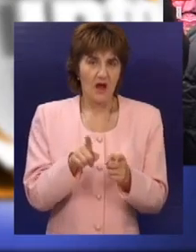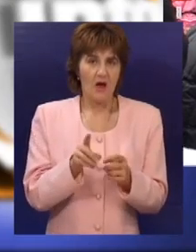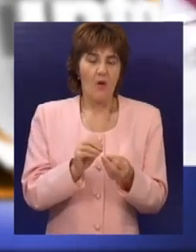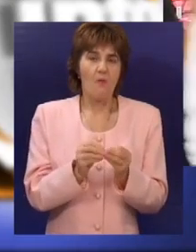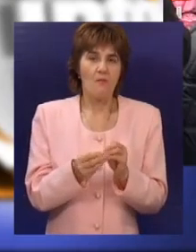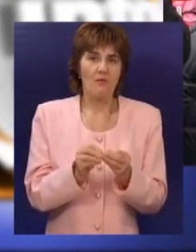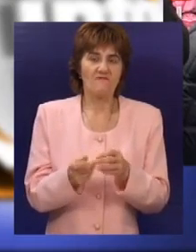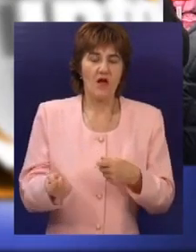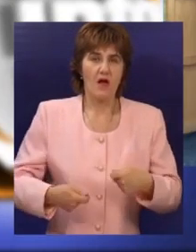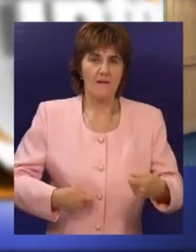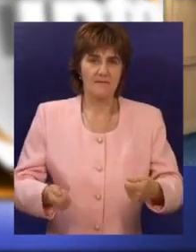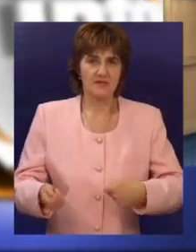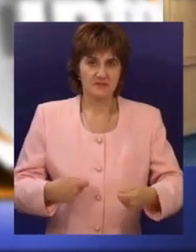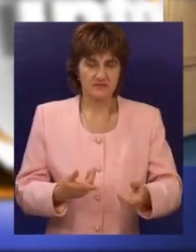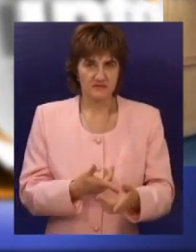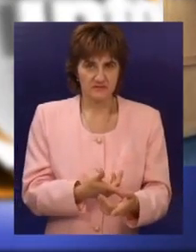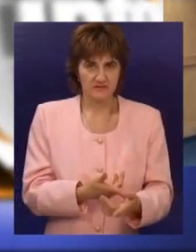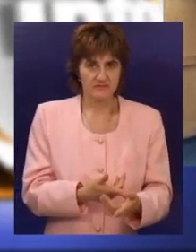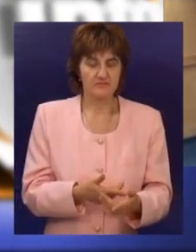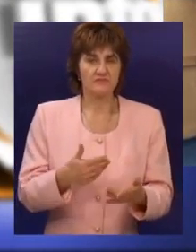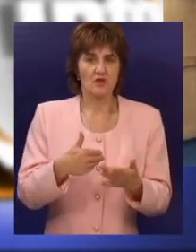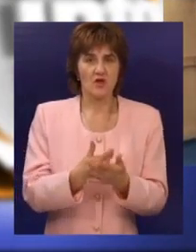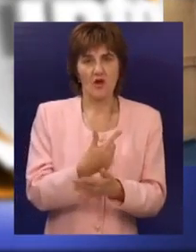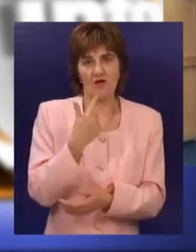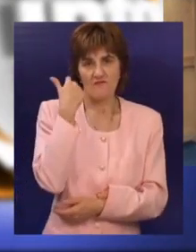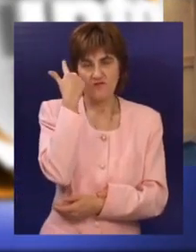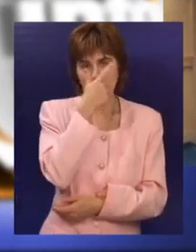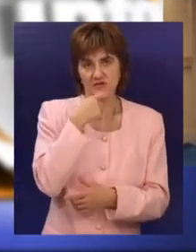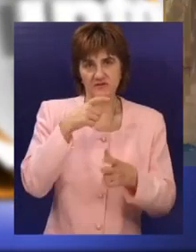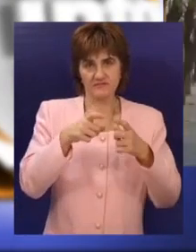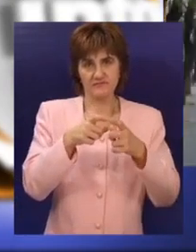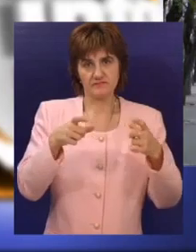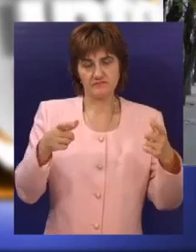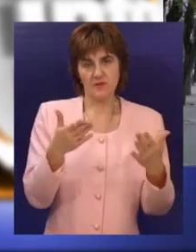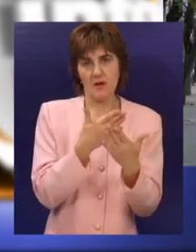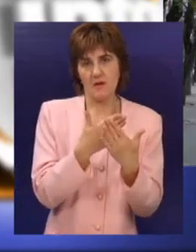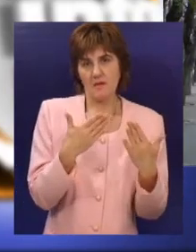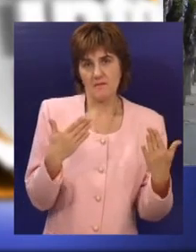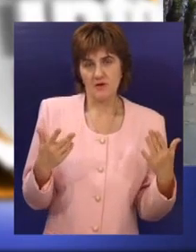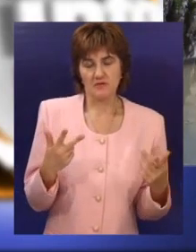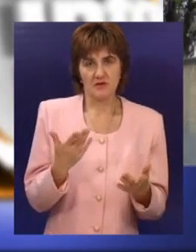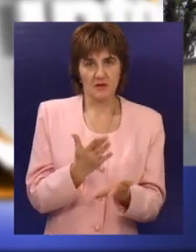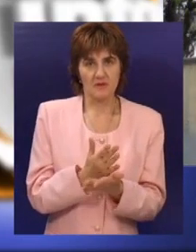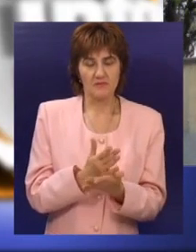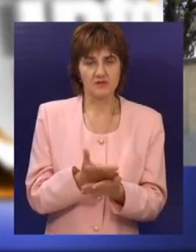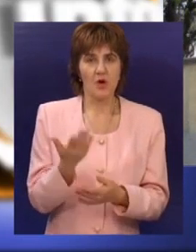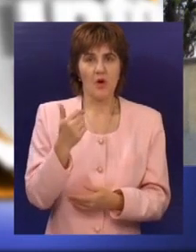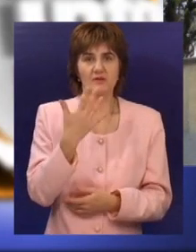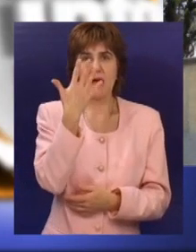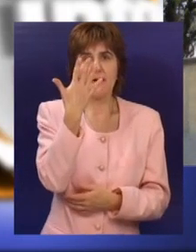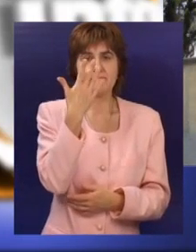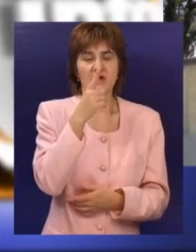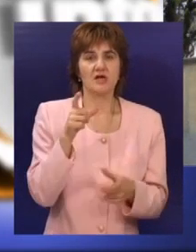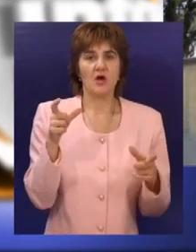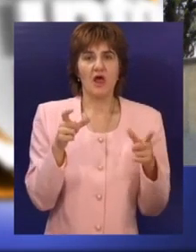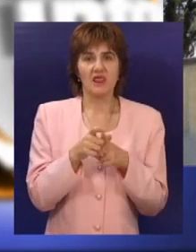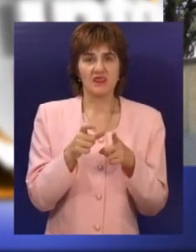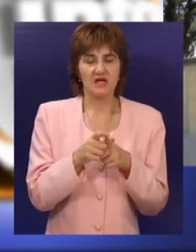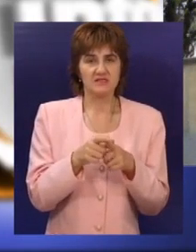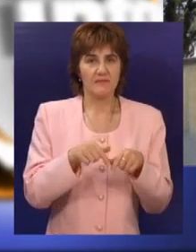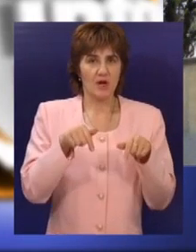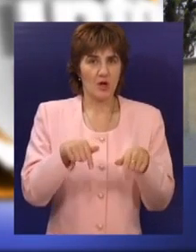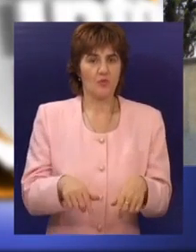u Malom. Pod novim imenom na novoj lokaciji sa novim dizajnom tezgi i po ugledu na mnogo veće gradove, od 5. decembra do